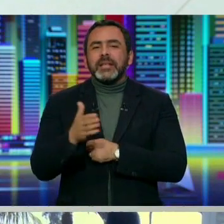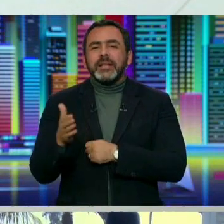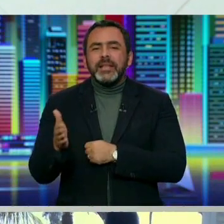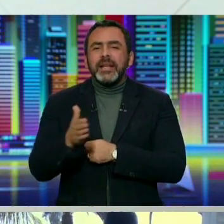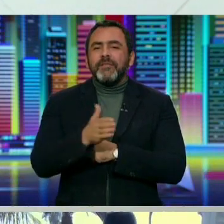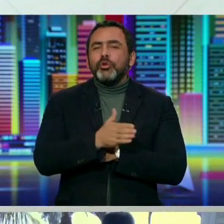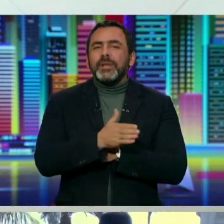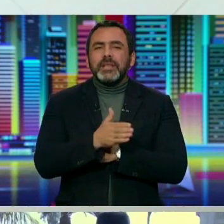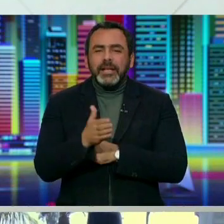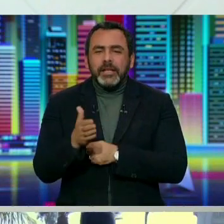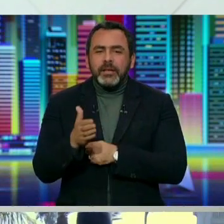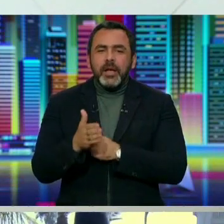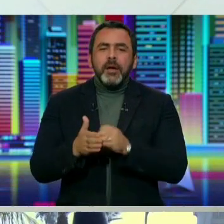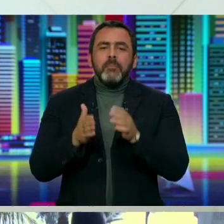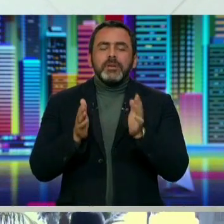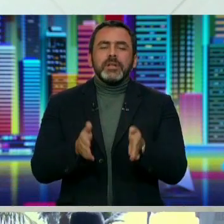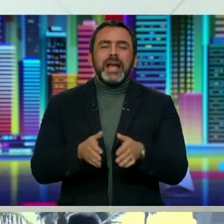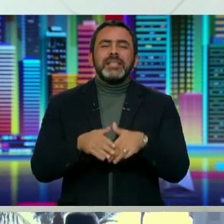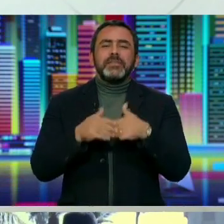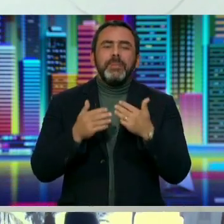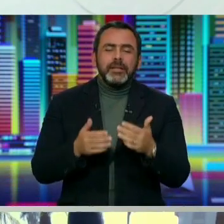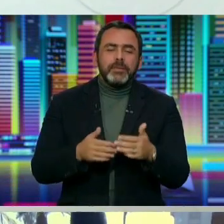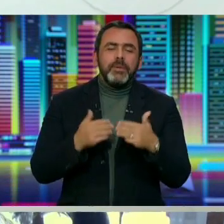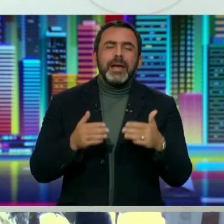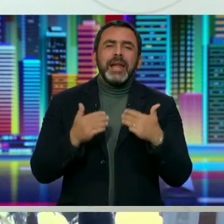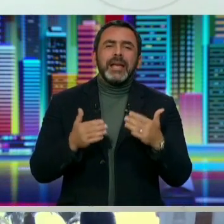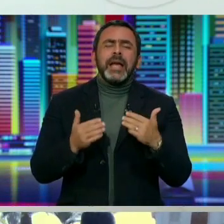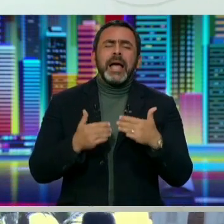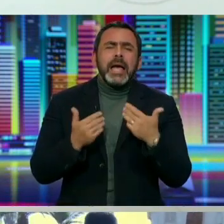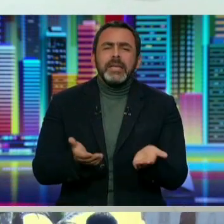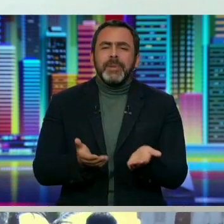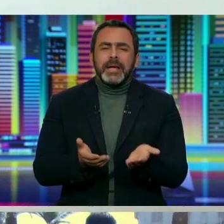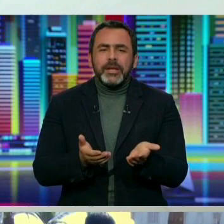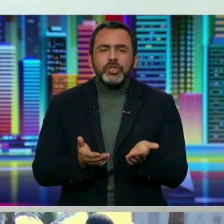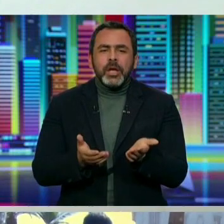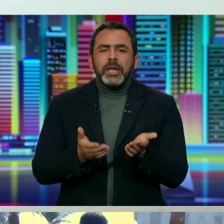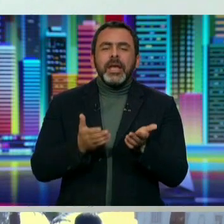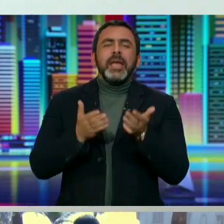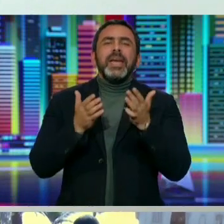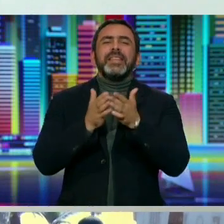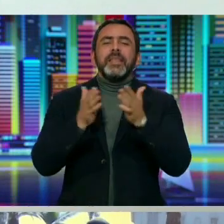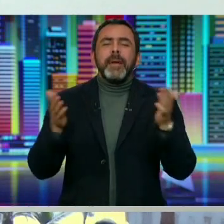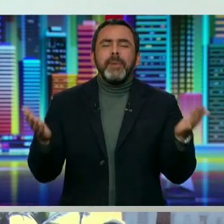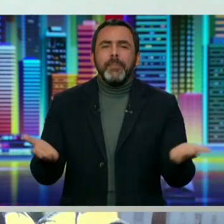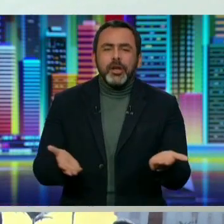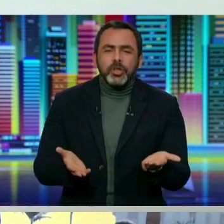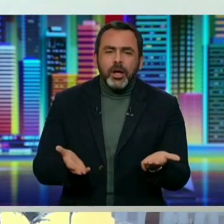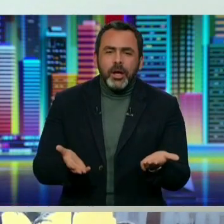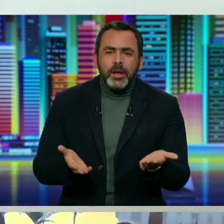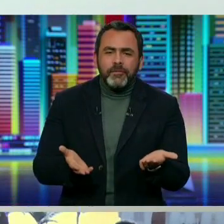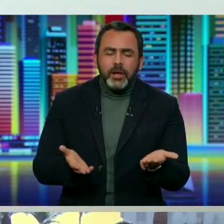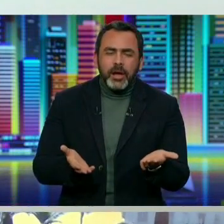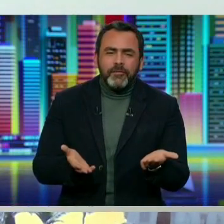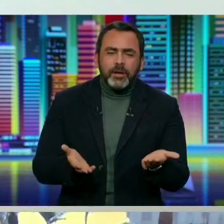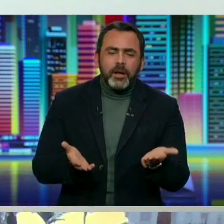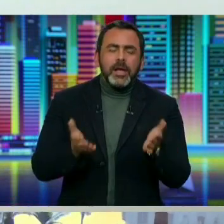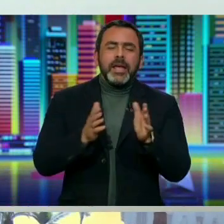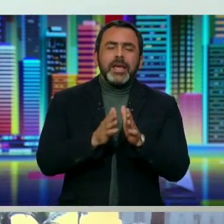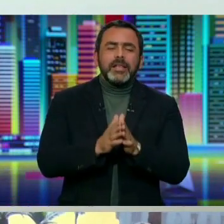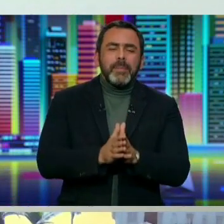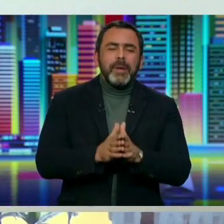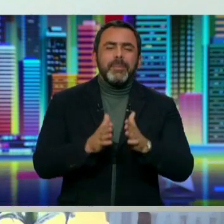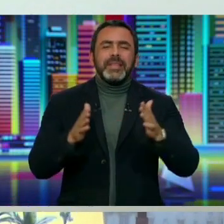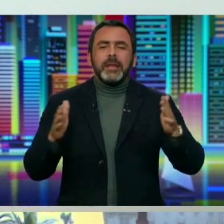ويمكن خلال السنتين اللي فاتوا بالتحديد، مصر أثبتت بما لا يدع أي مجال للشك اهتمامها بأشقائها